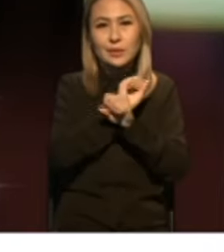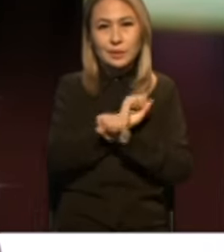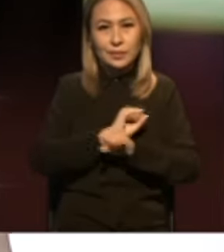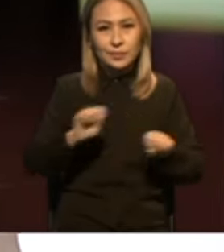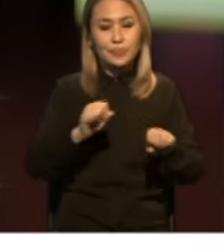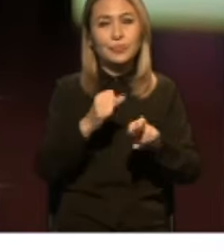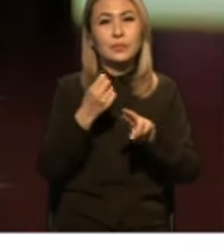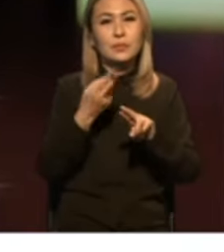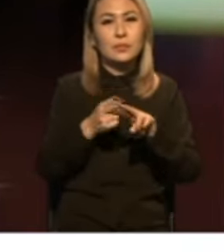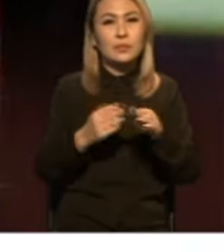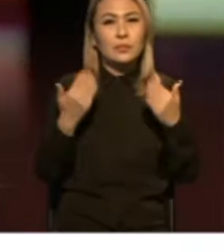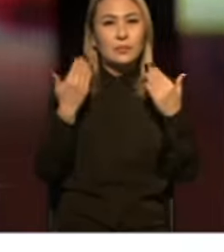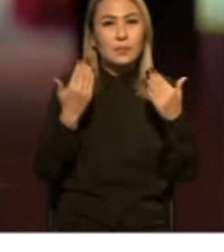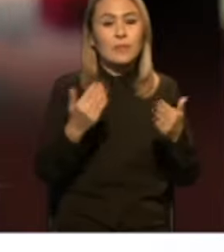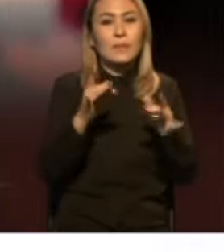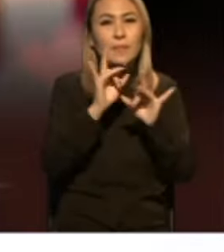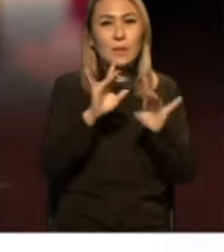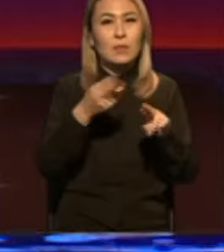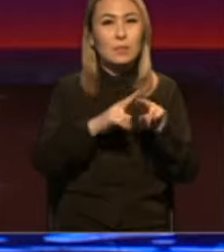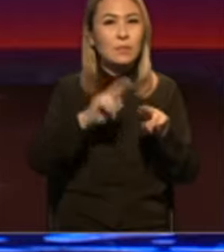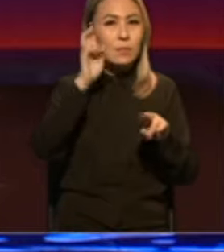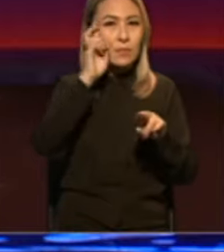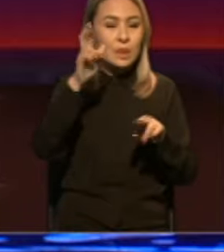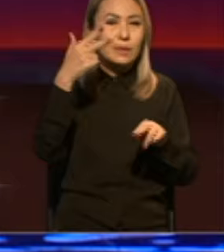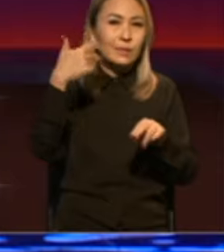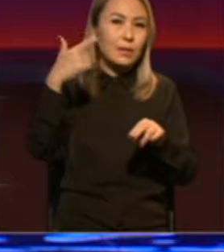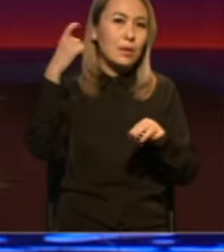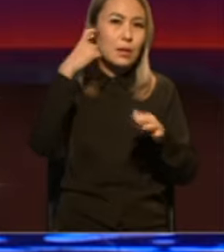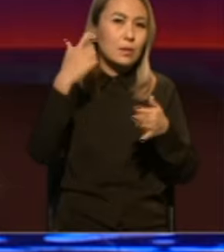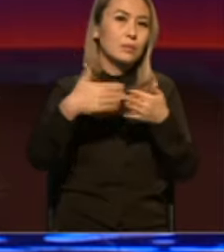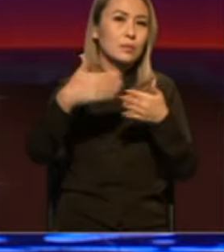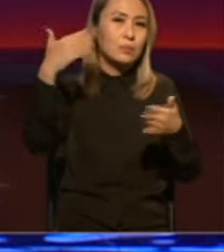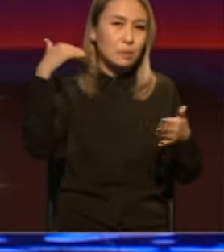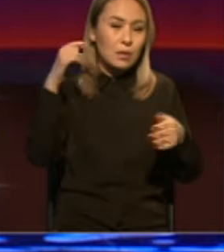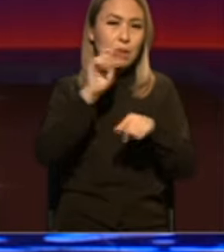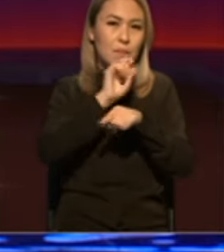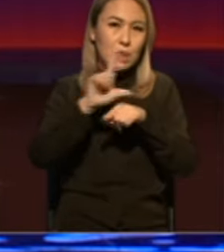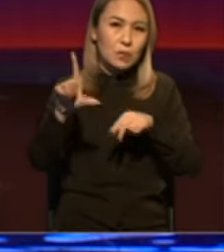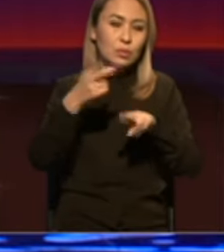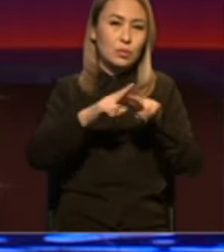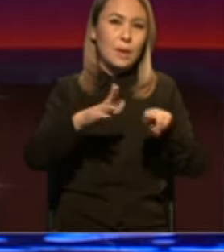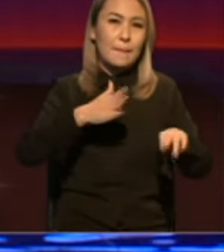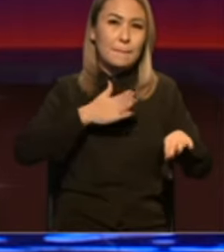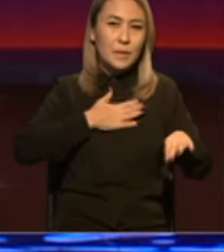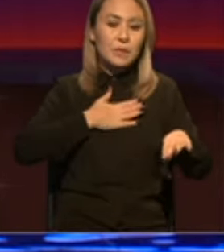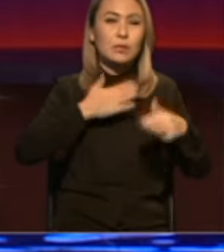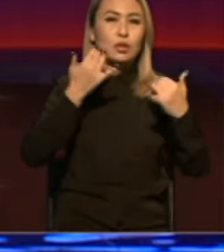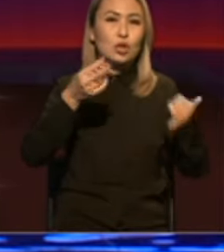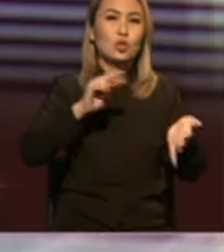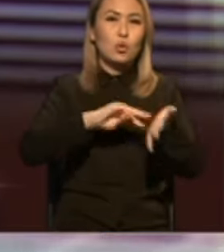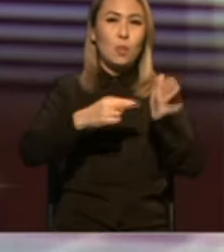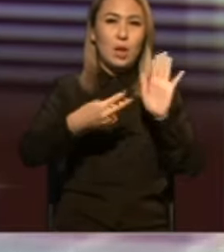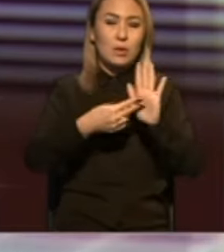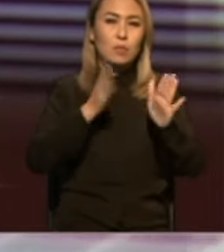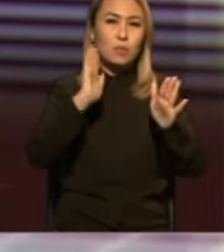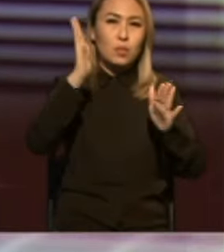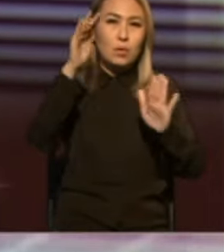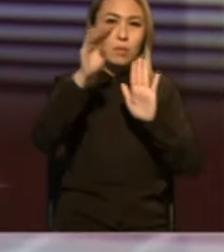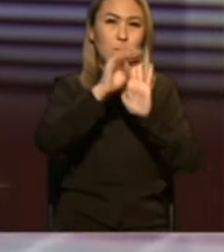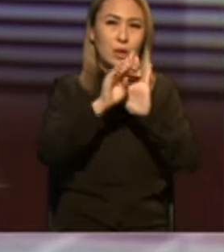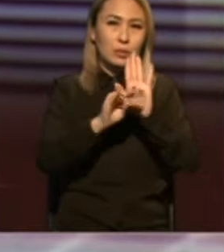Міне, сіз жаңа айтып мектеп дедіңіз. Мектептер бұлар 30 жыл бұрын басталған жоба. Сондықтан да біз осындай жобаларды, болашаққа